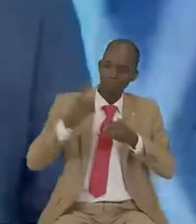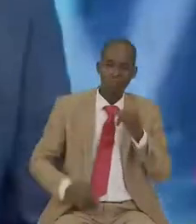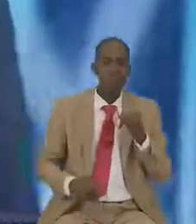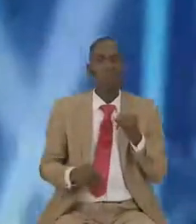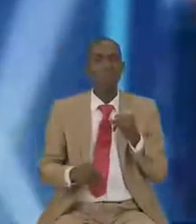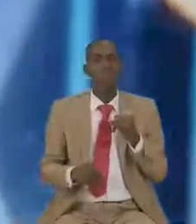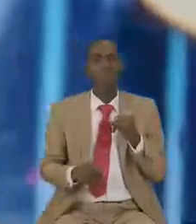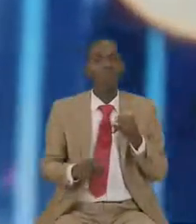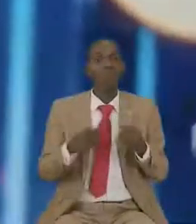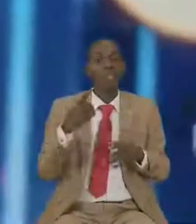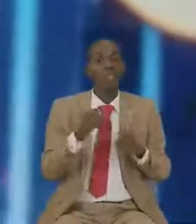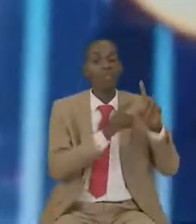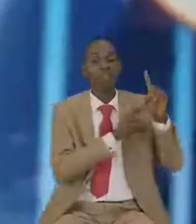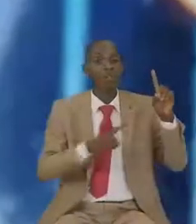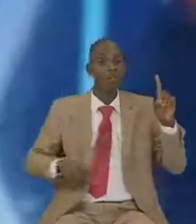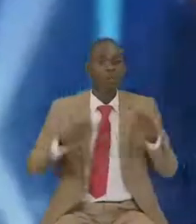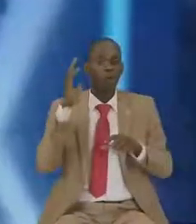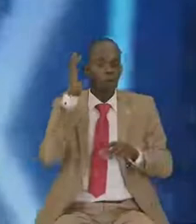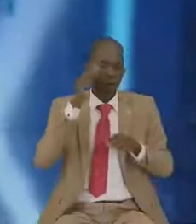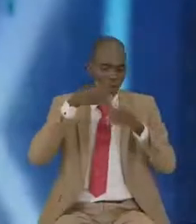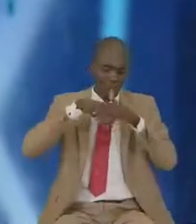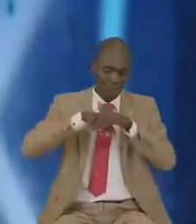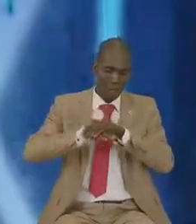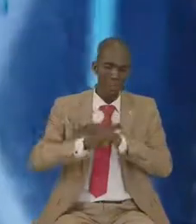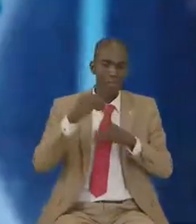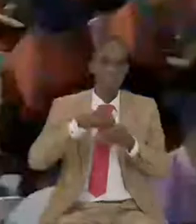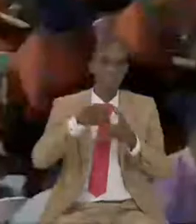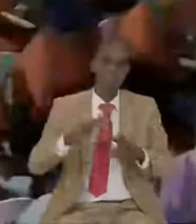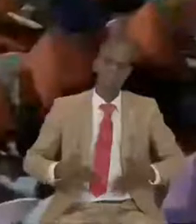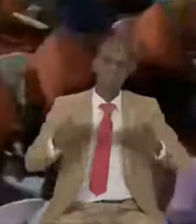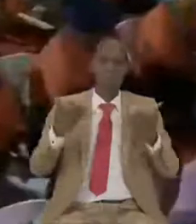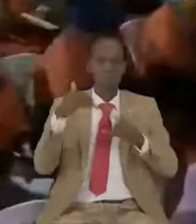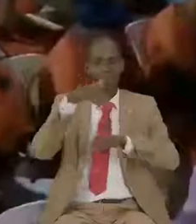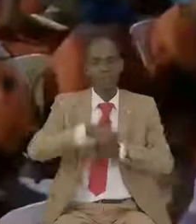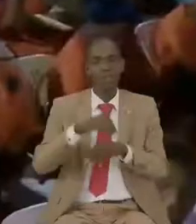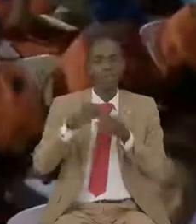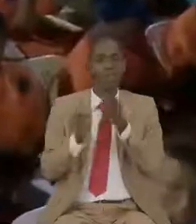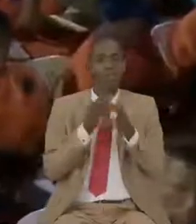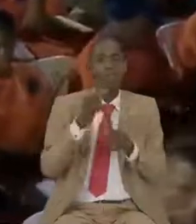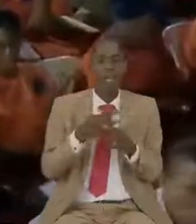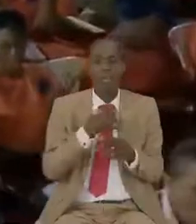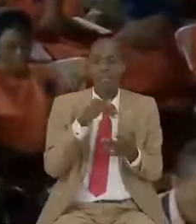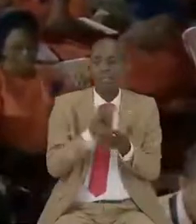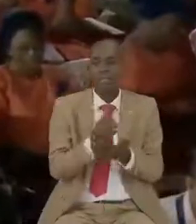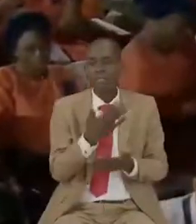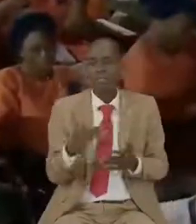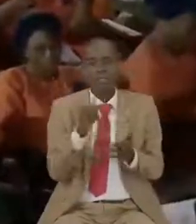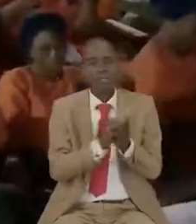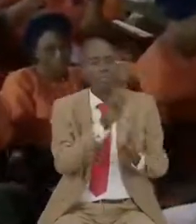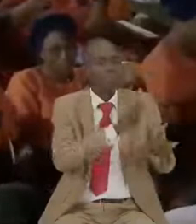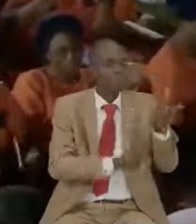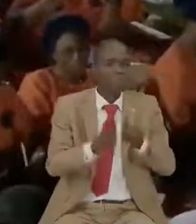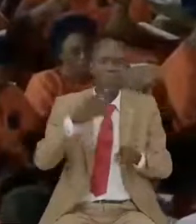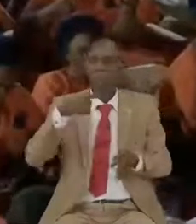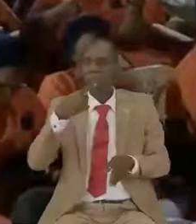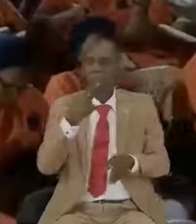de tout, le Seigneur va pénétrer votre vie et ce soir. Et la chose là que